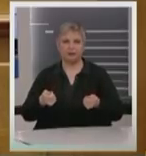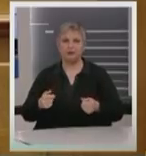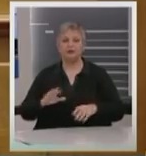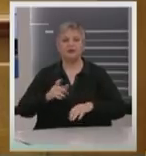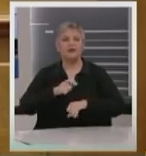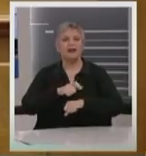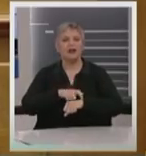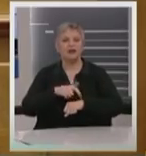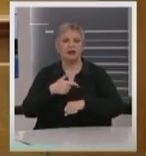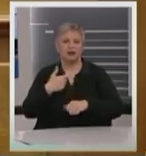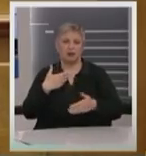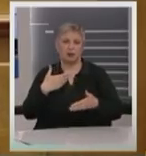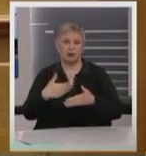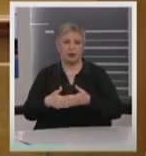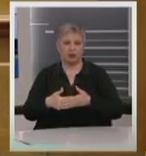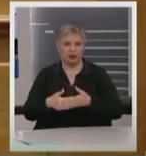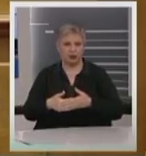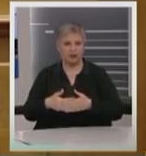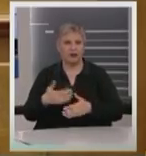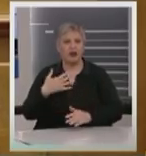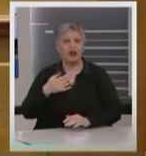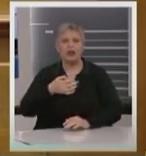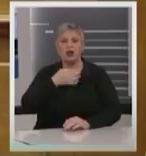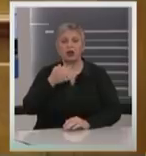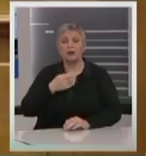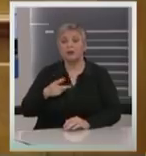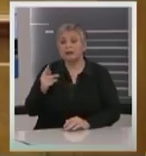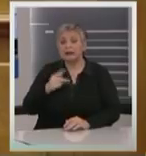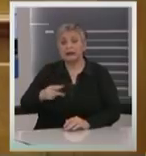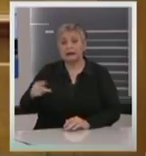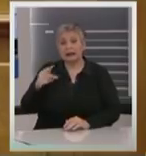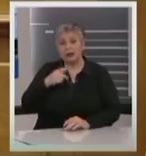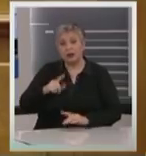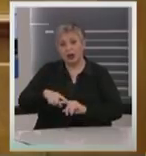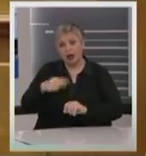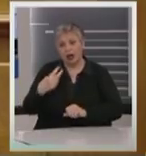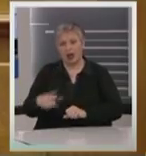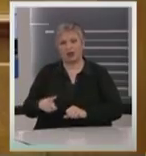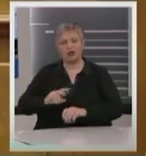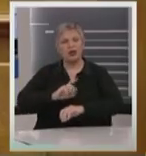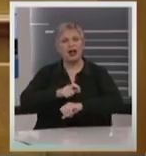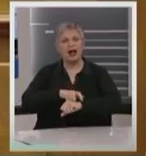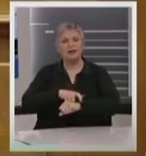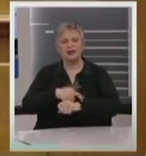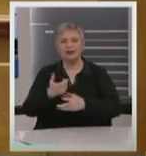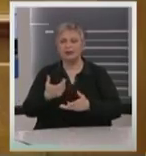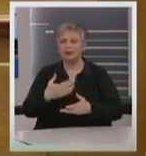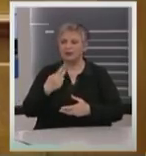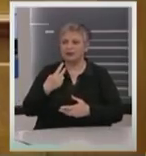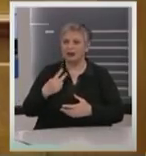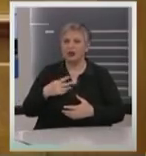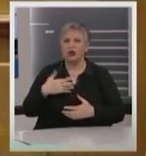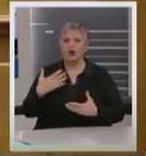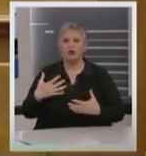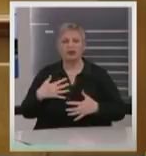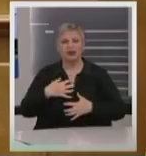εξής παρατήρηση. Η ελληνική κοινωνία βρίσκεται σήμερα εγκλωβισμένη σε ένα σπιράλ